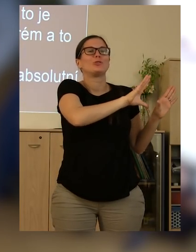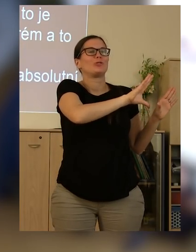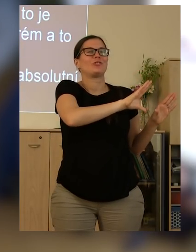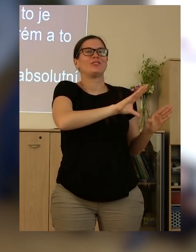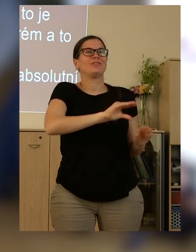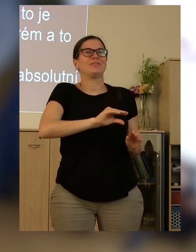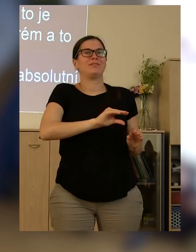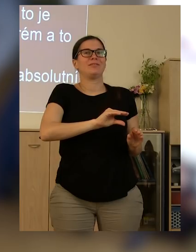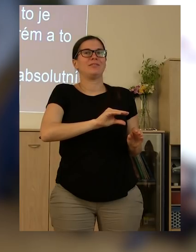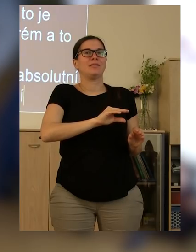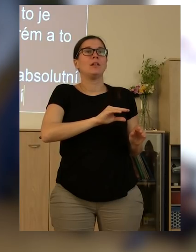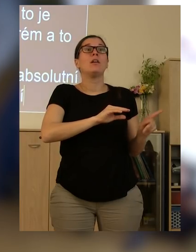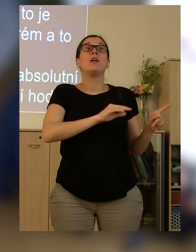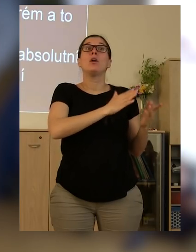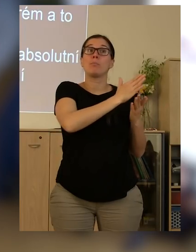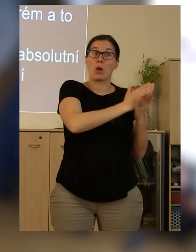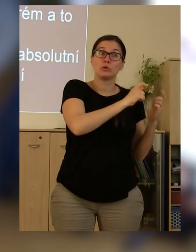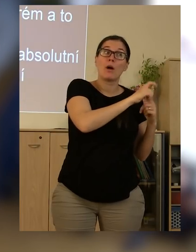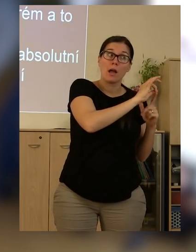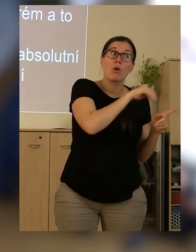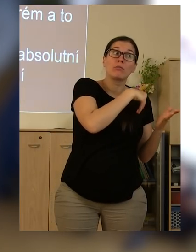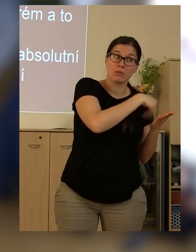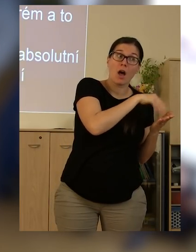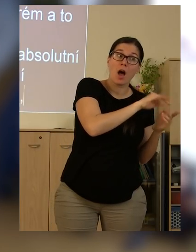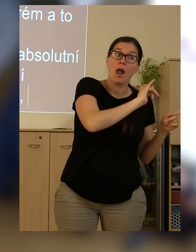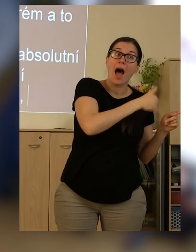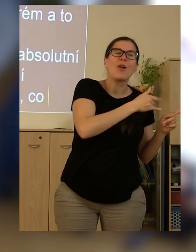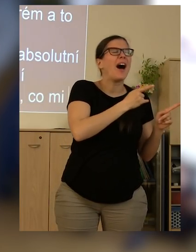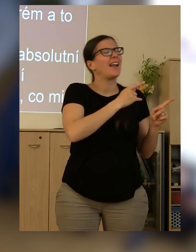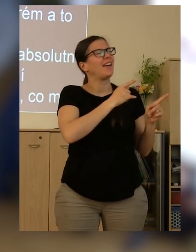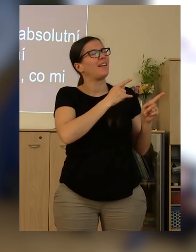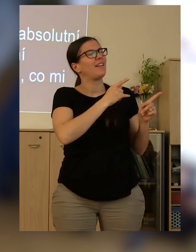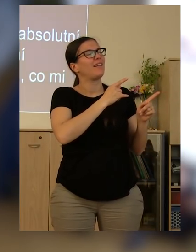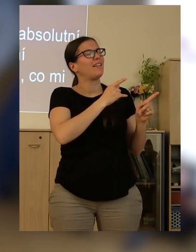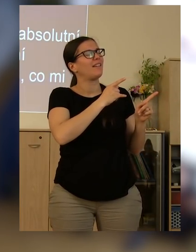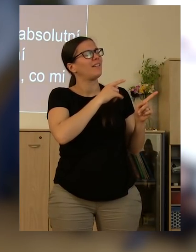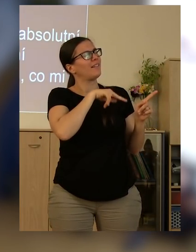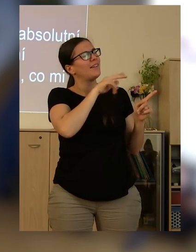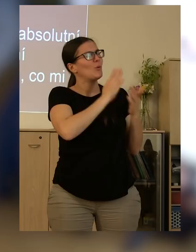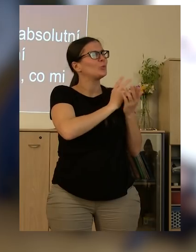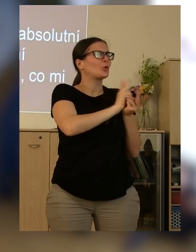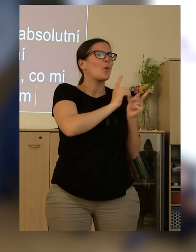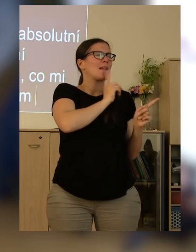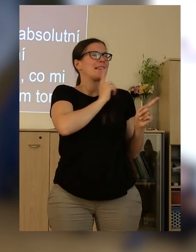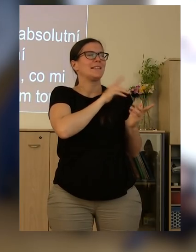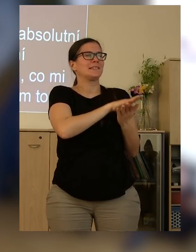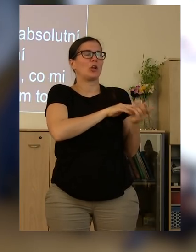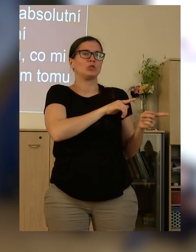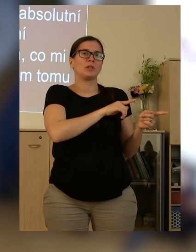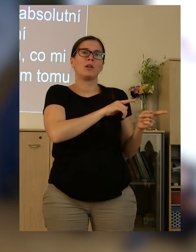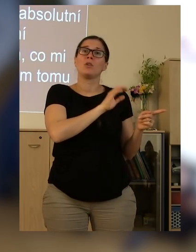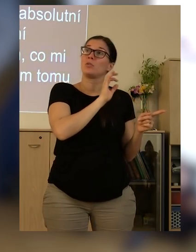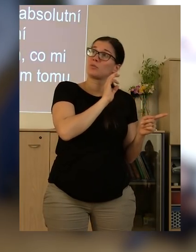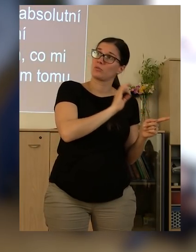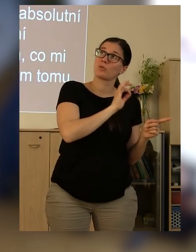vlastně poslouchám, co mi říká moje ego, ale nevěřím tomu 100%. Už si říkám, no